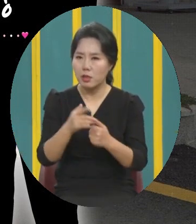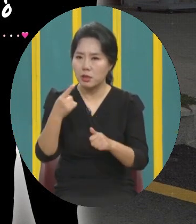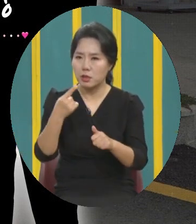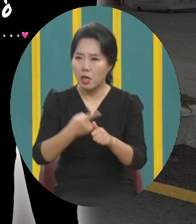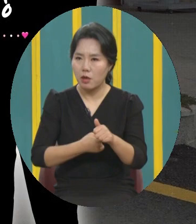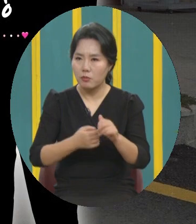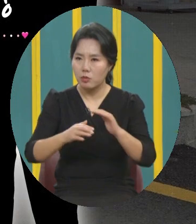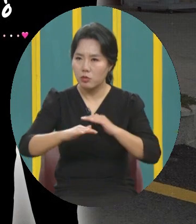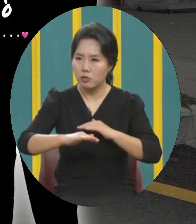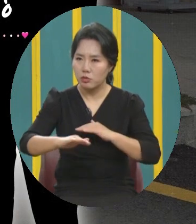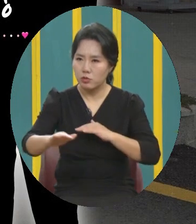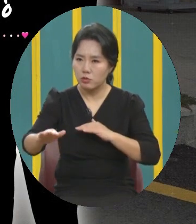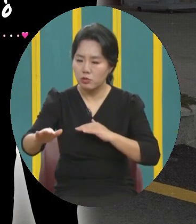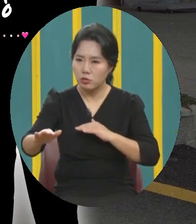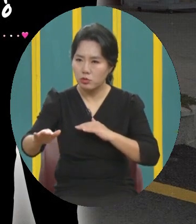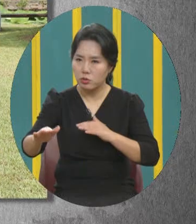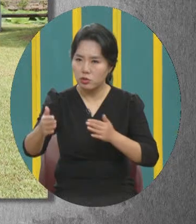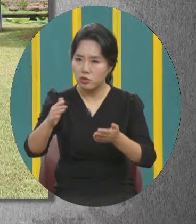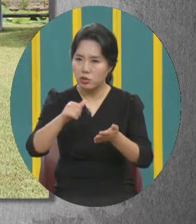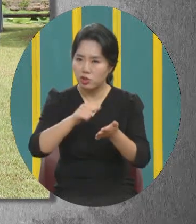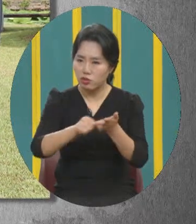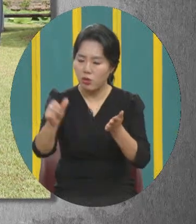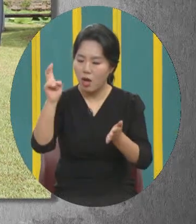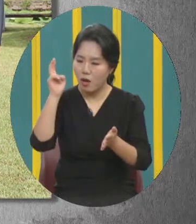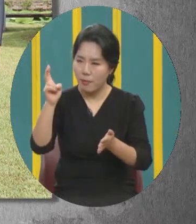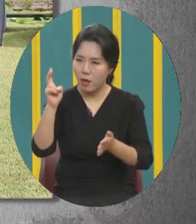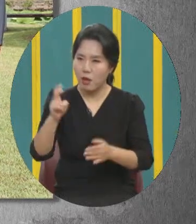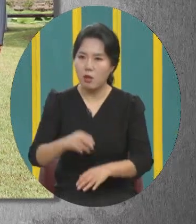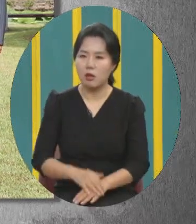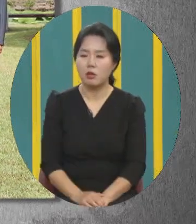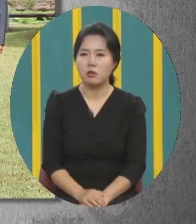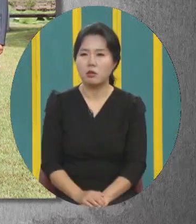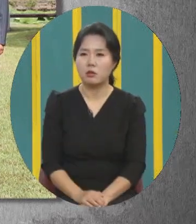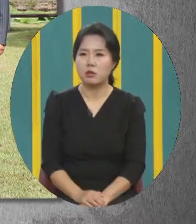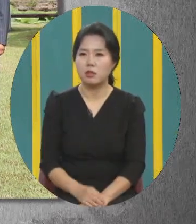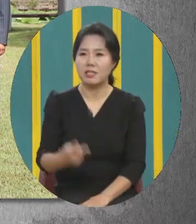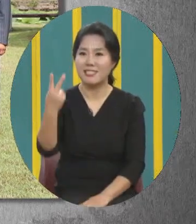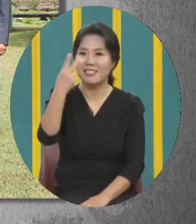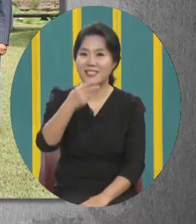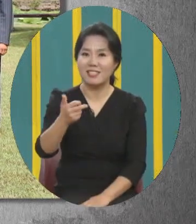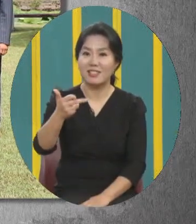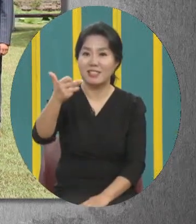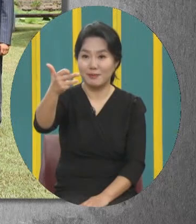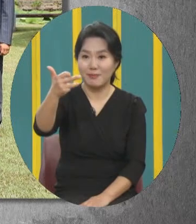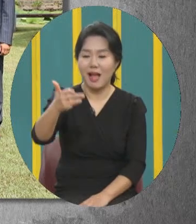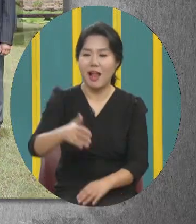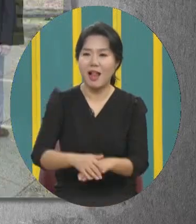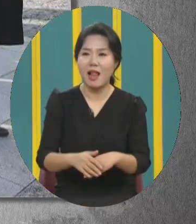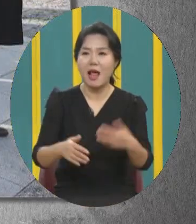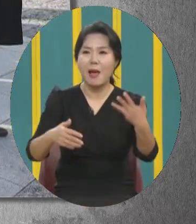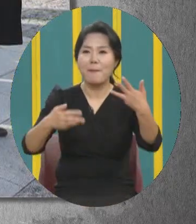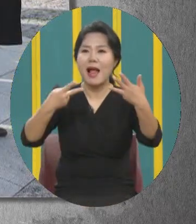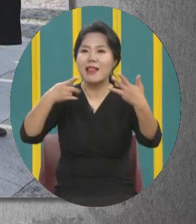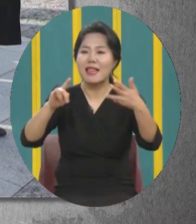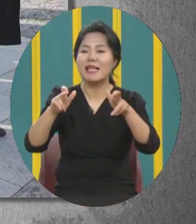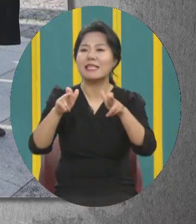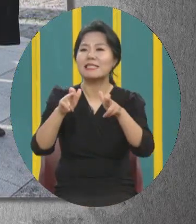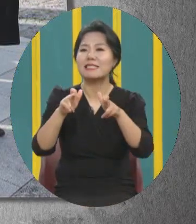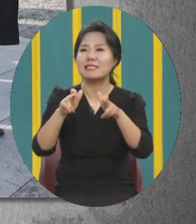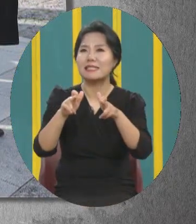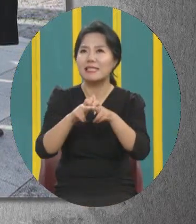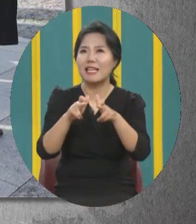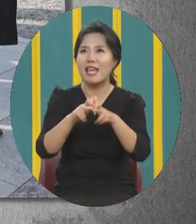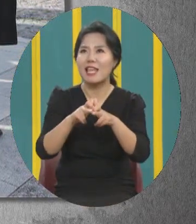잘 포장하면서 지워진 거고요. 지난 2018년 8대 군의회에 장애인 의원